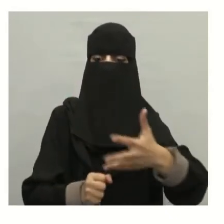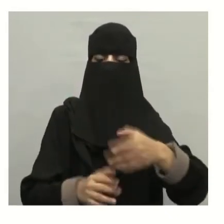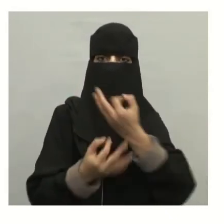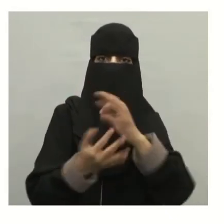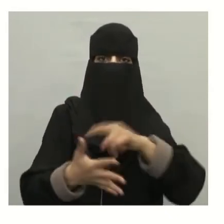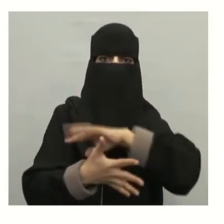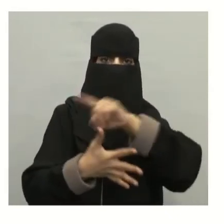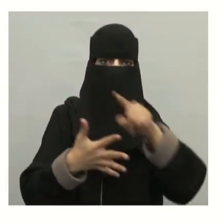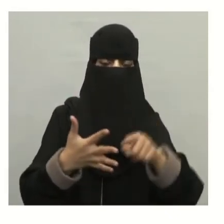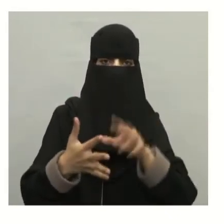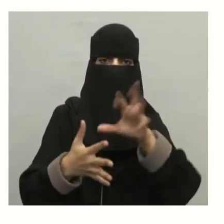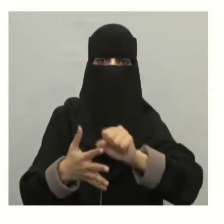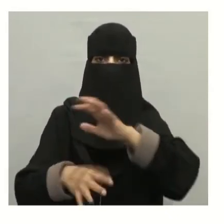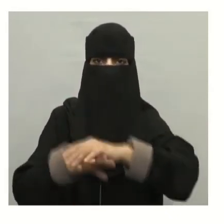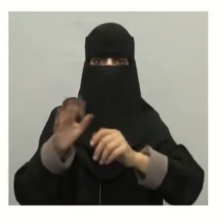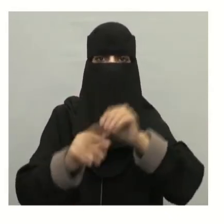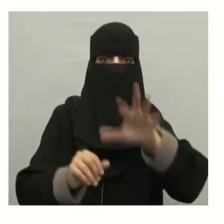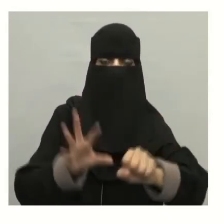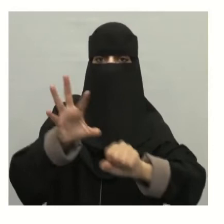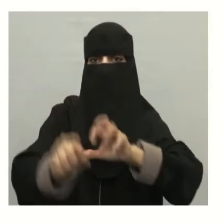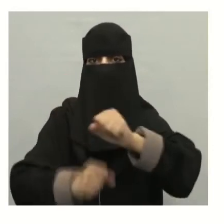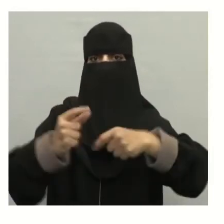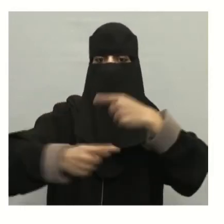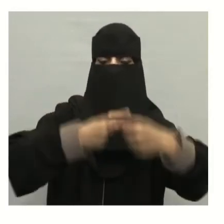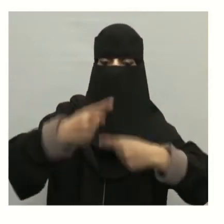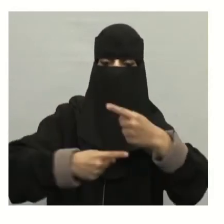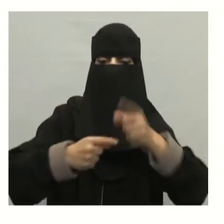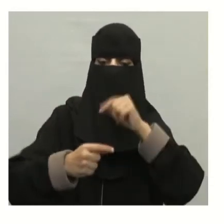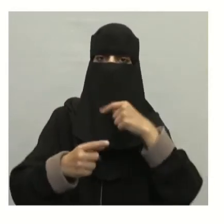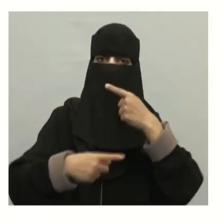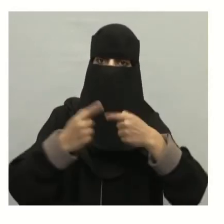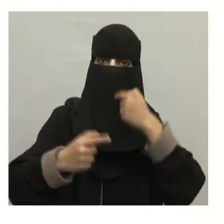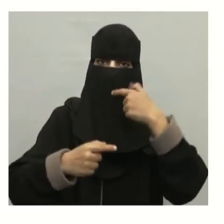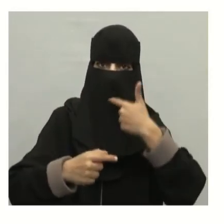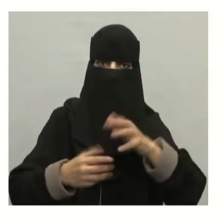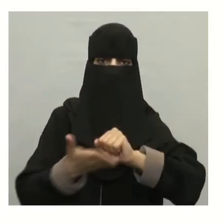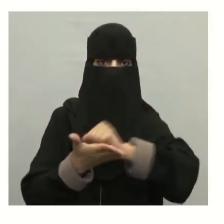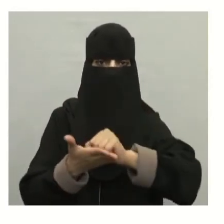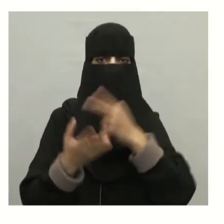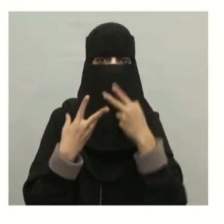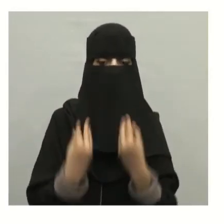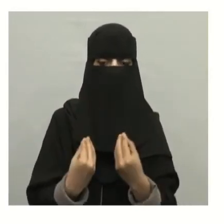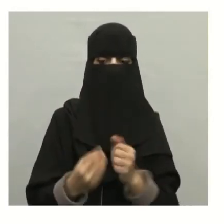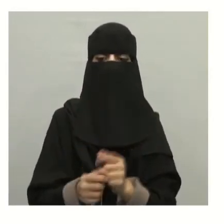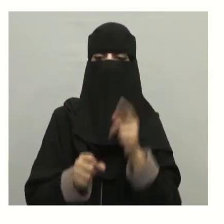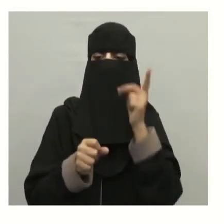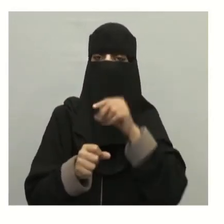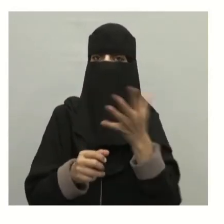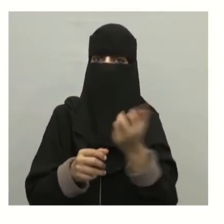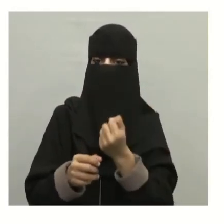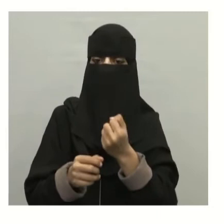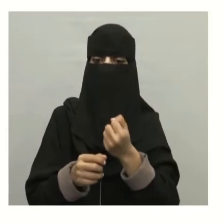كلها تتعرض لللمس بشكل مستمر، تحتاج إلى تنظيف وتعقيم. أستخدم